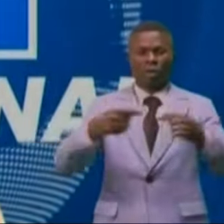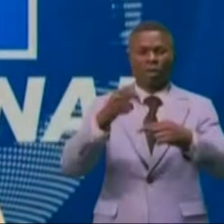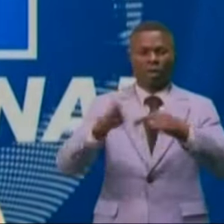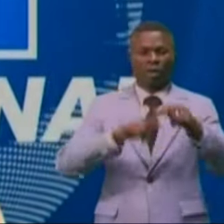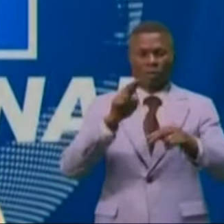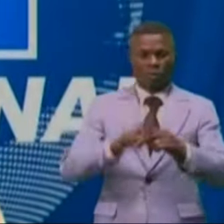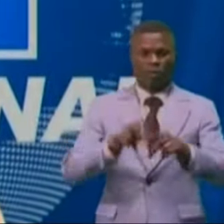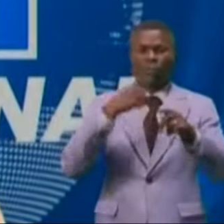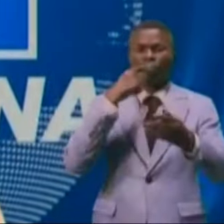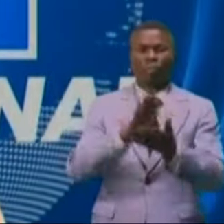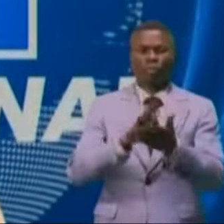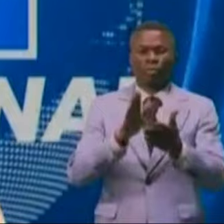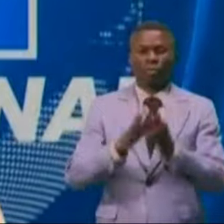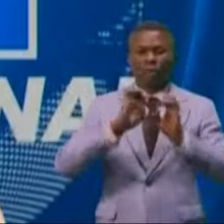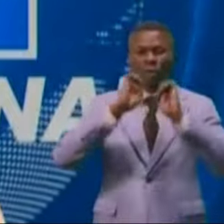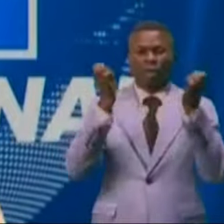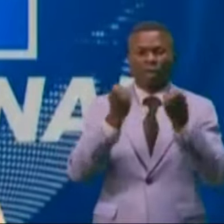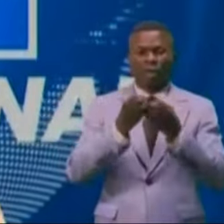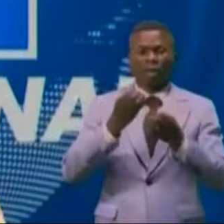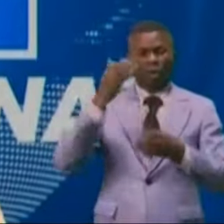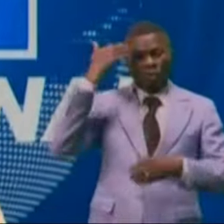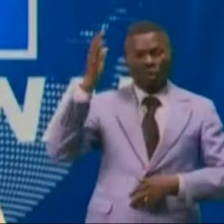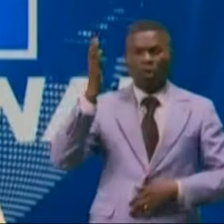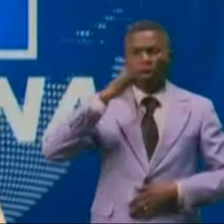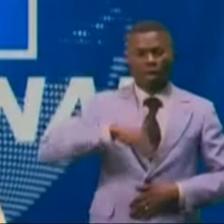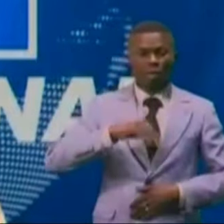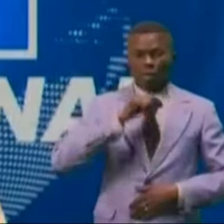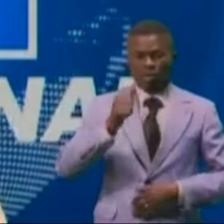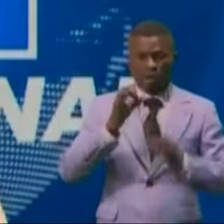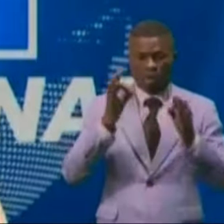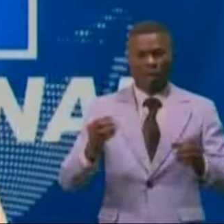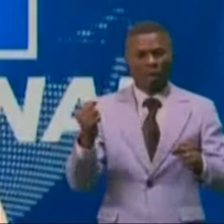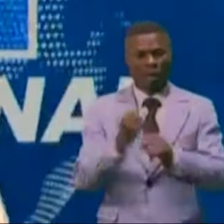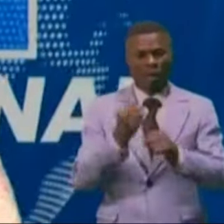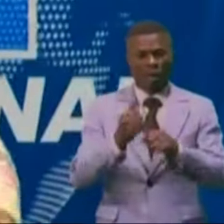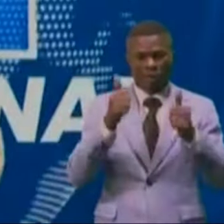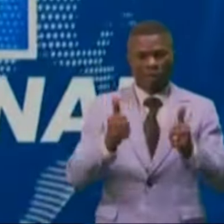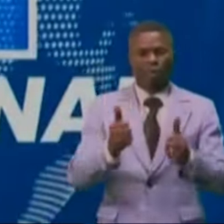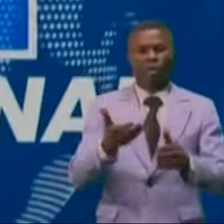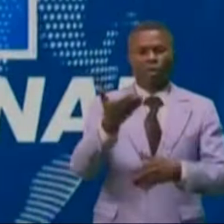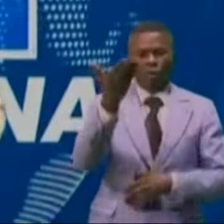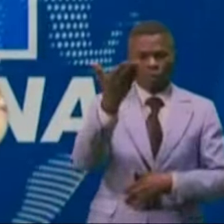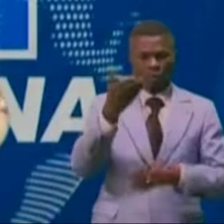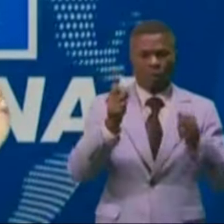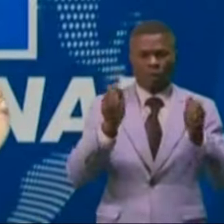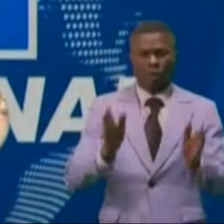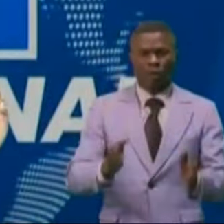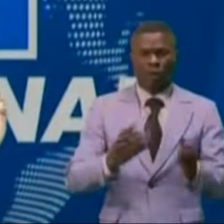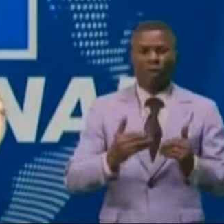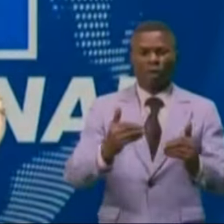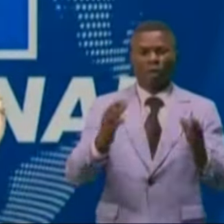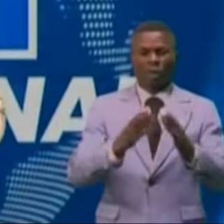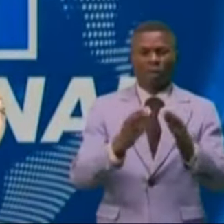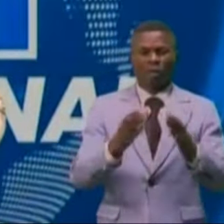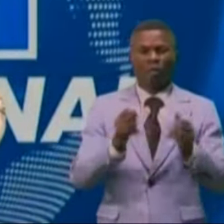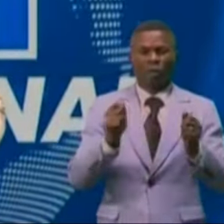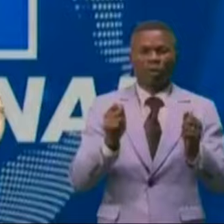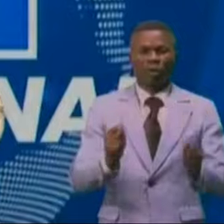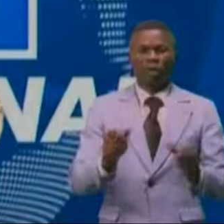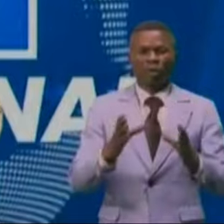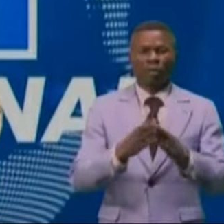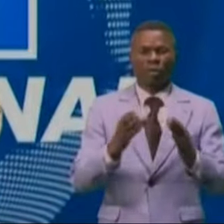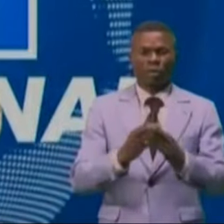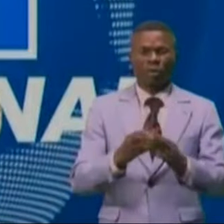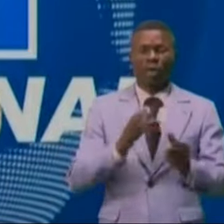Il a également félicité l'équipe perdante qui n'a pas démérité. Un reportage que vous allez suivre au cours de ce journal. Nous allons donc évoluer donc avec